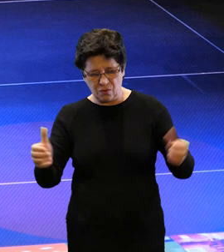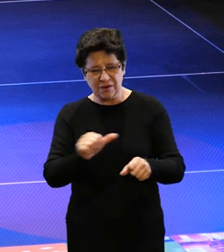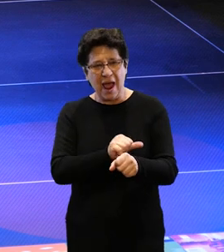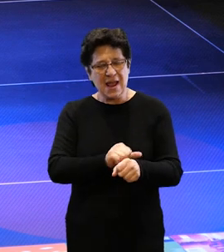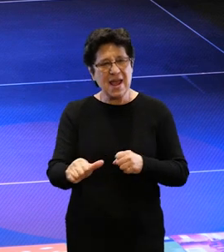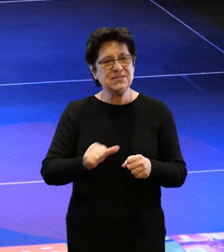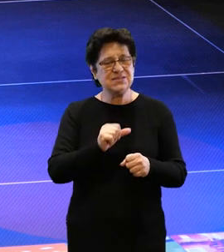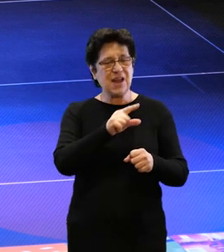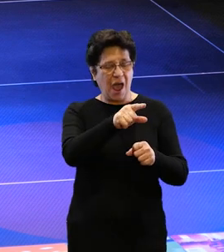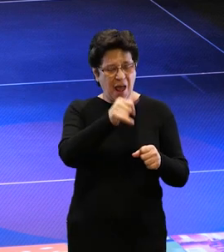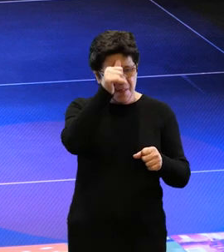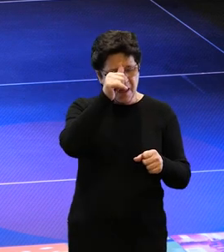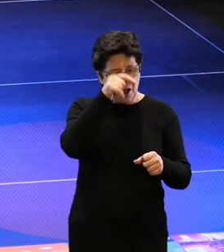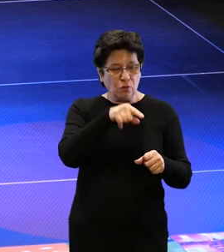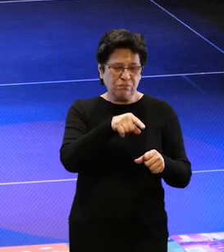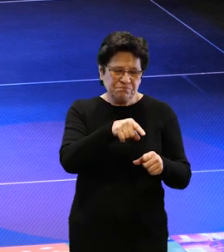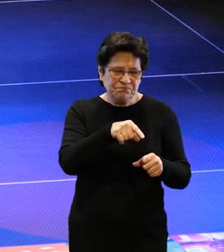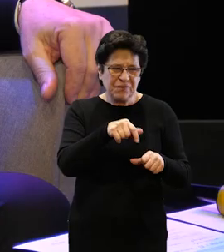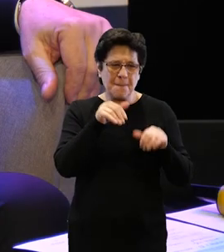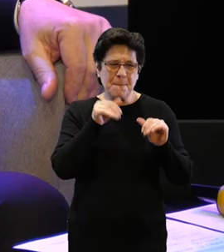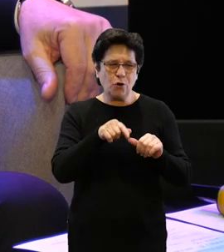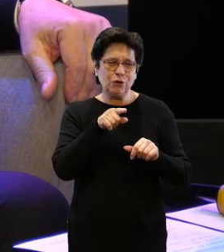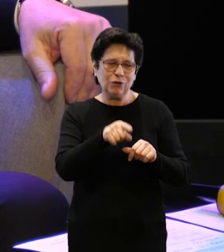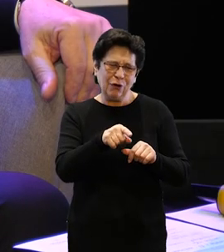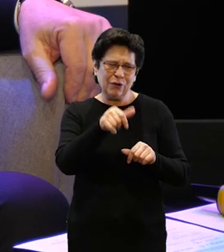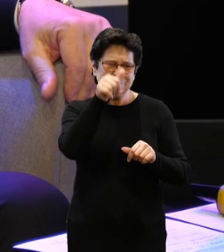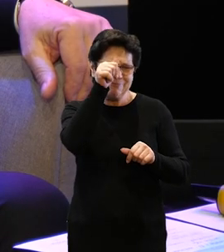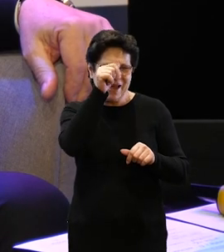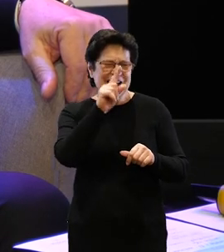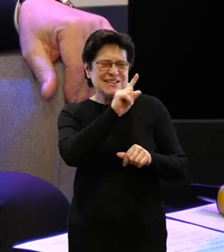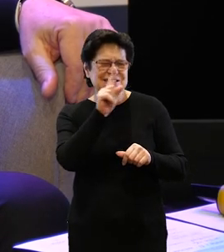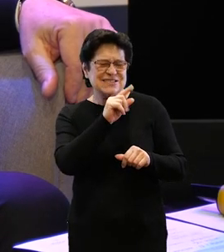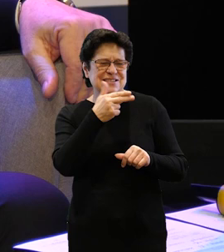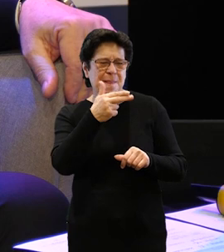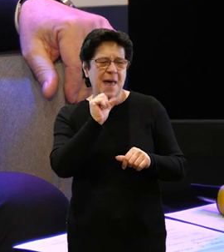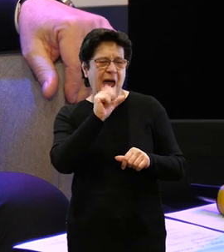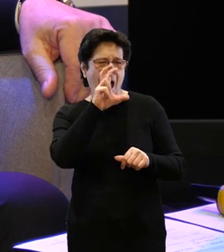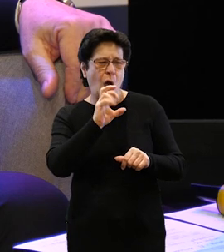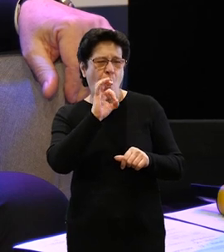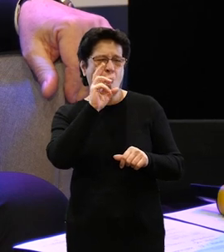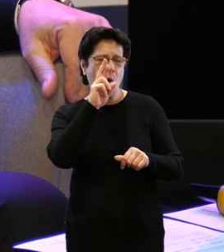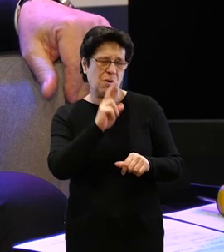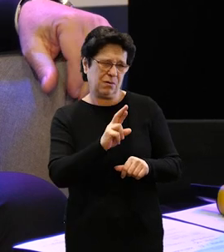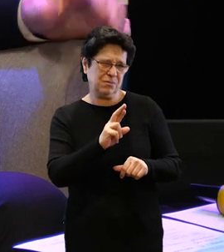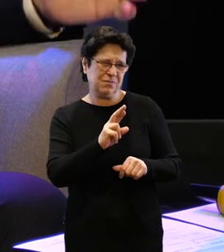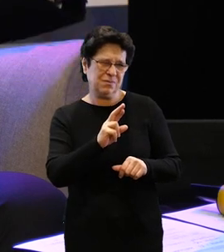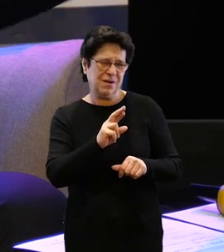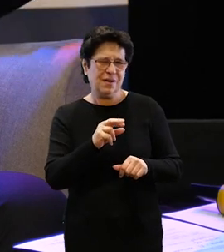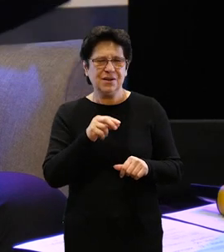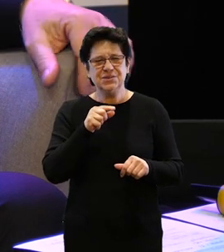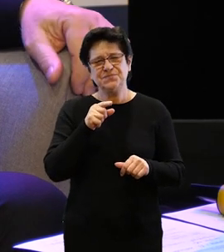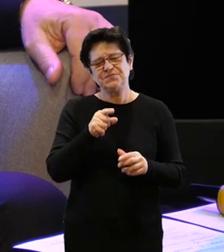magnetoplag jest to znachor który leczył siłami magnetycznymi ale nie ukrywam ja